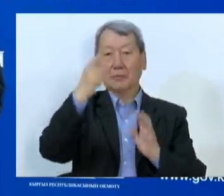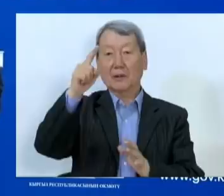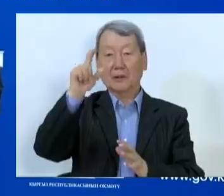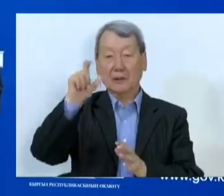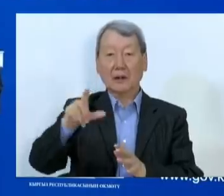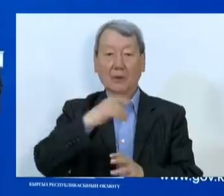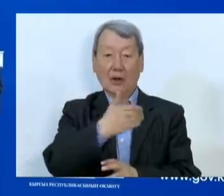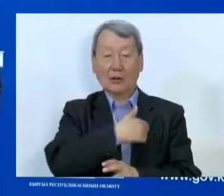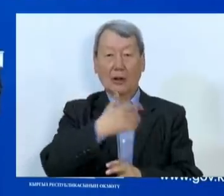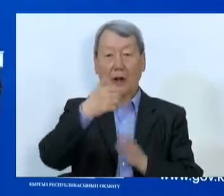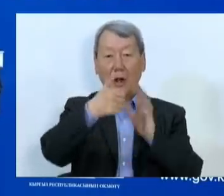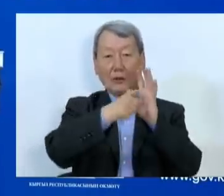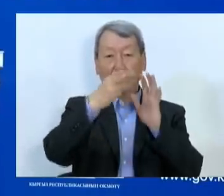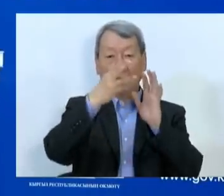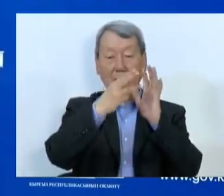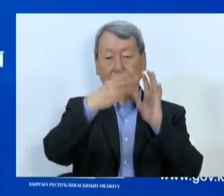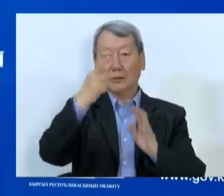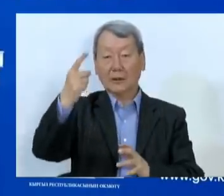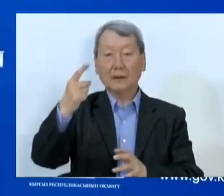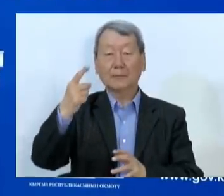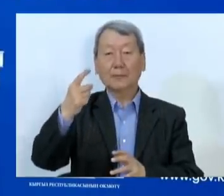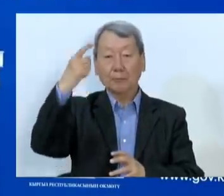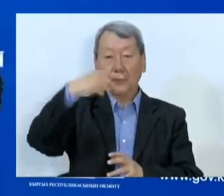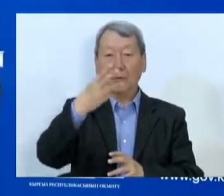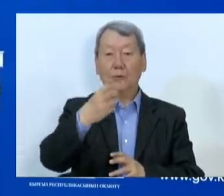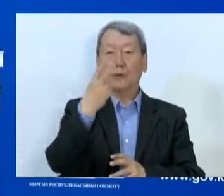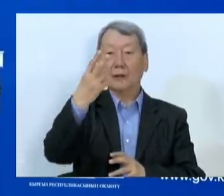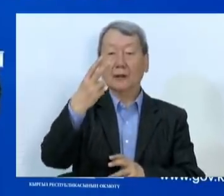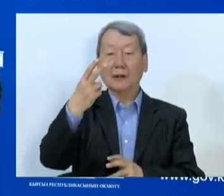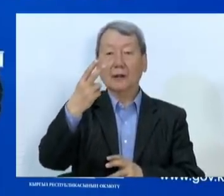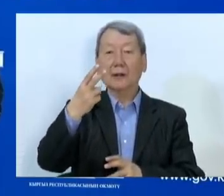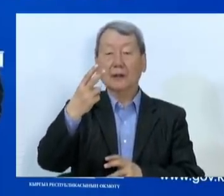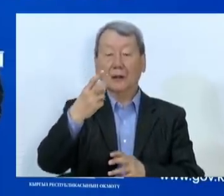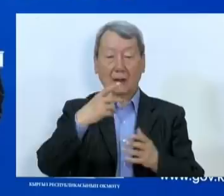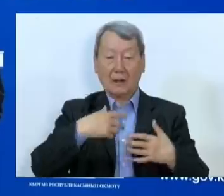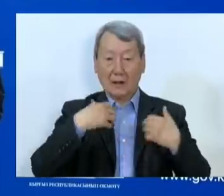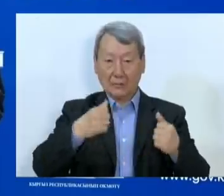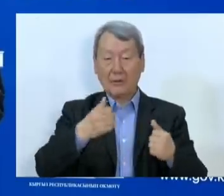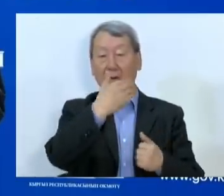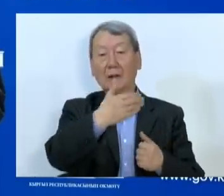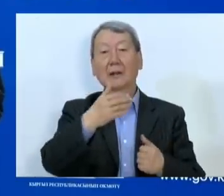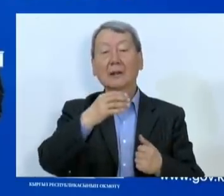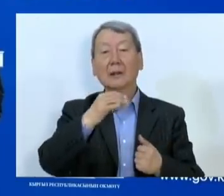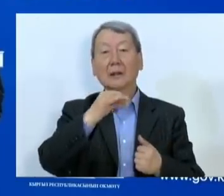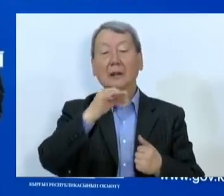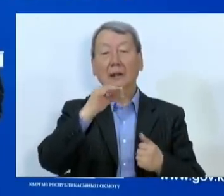болду. Мен айта кеттим, 631 учурдун 302 бейтап айыгып,